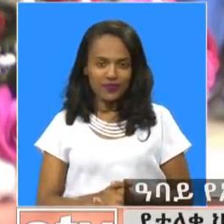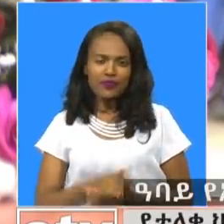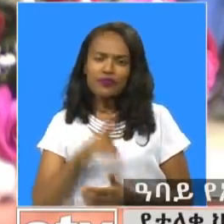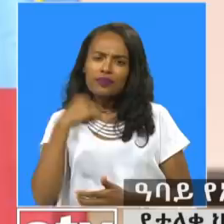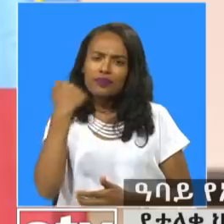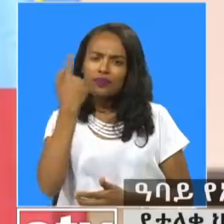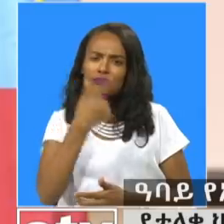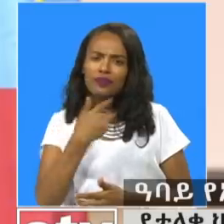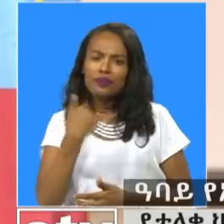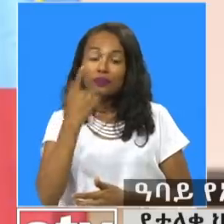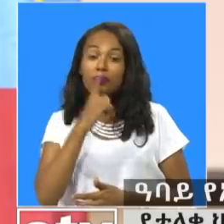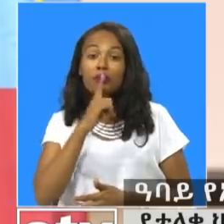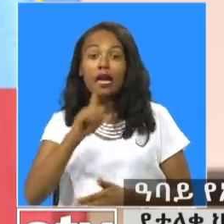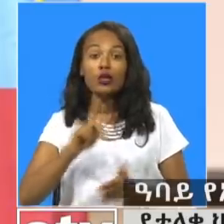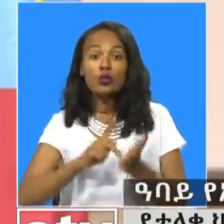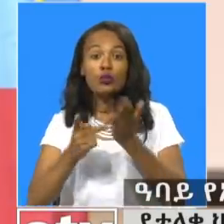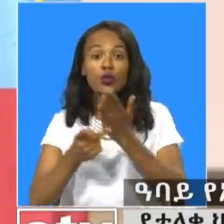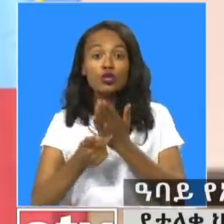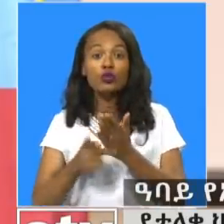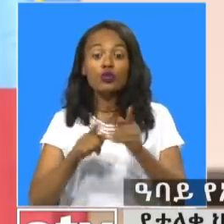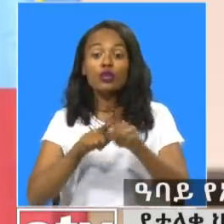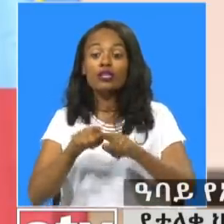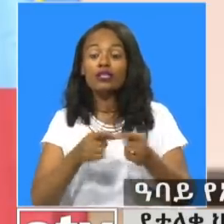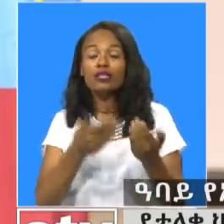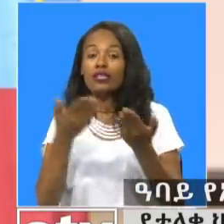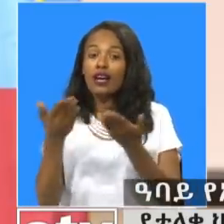ማን ነው ፕሮጀክቱ ለድርድር ያቀረበው?